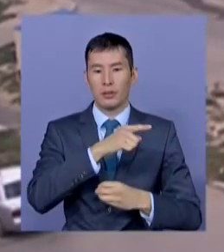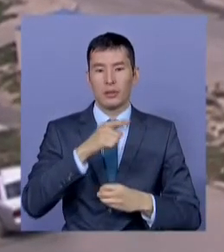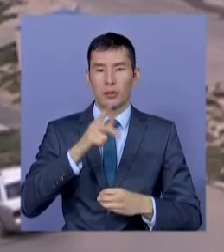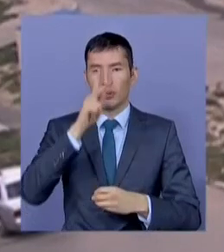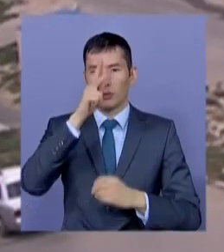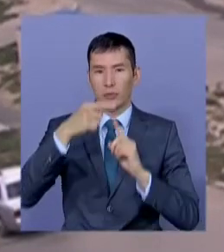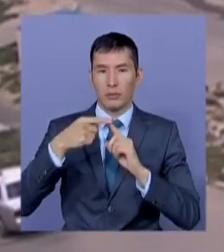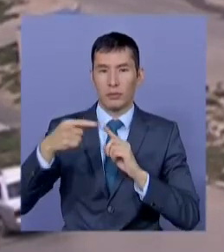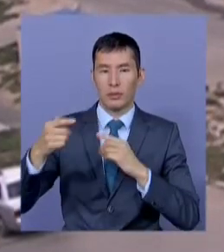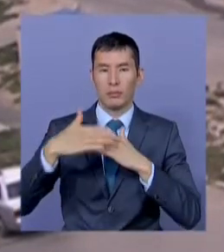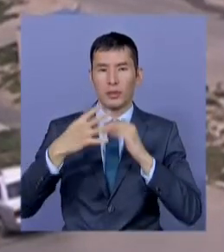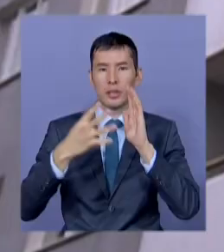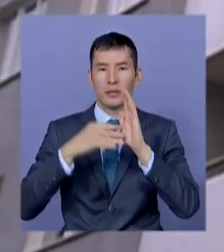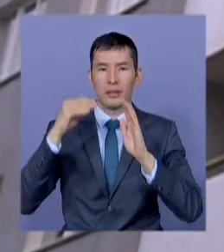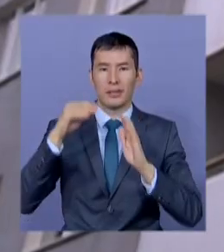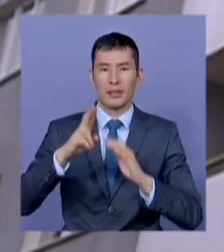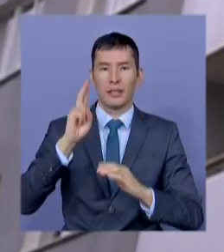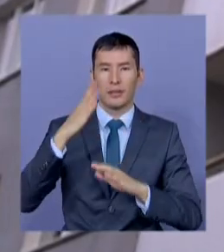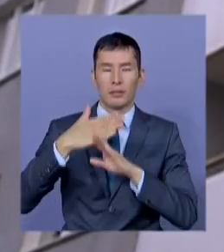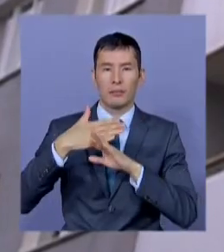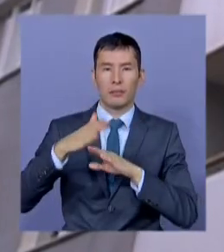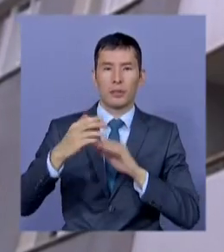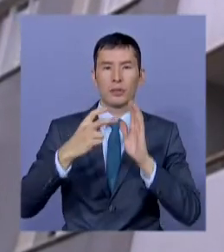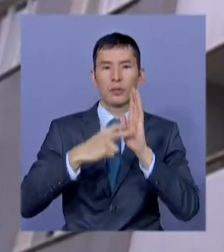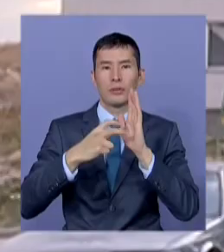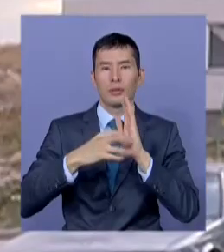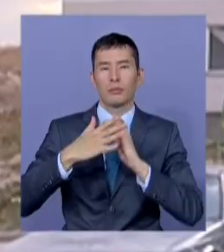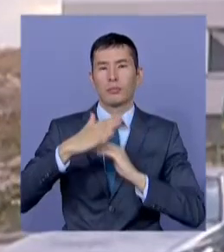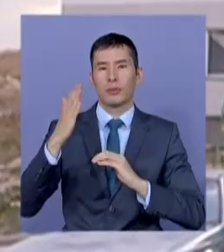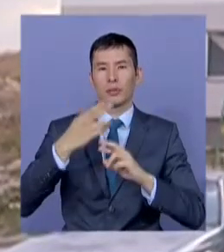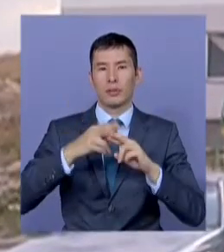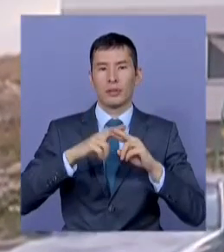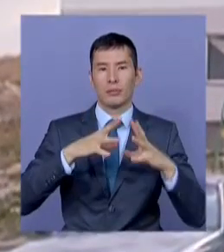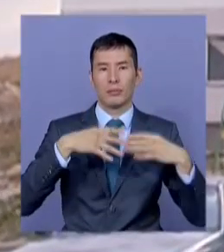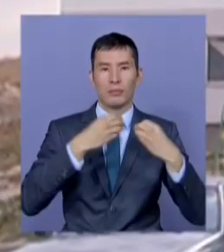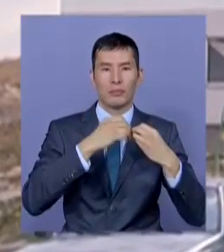9 мыңнан астам пәтер бөлінді. Олардың 700-ге жуығы көп балалы аналарға берілген.